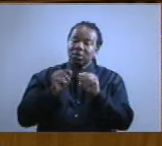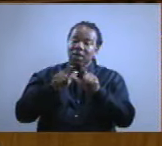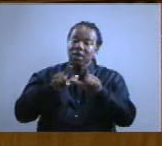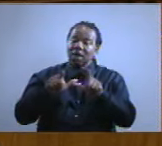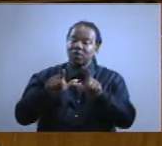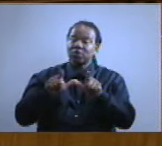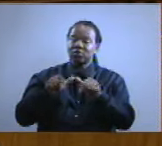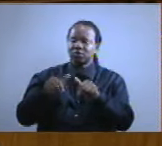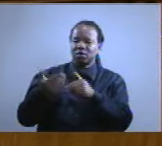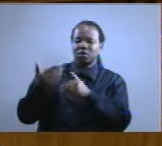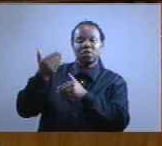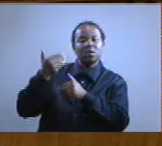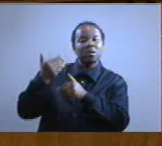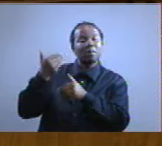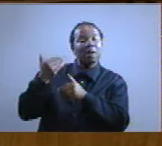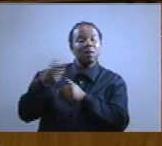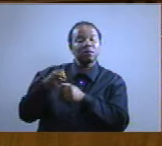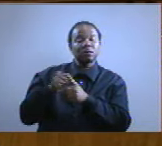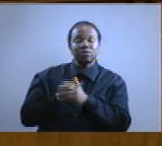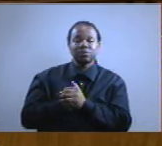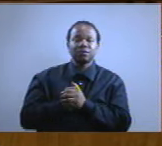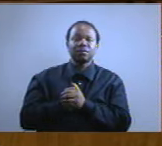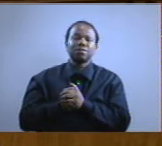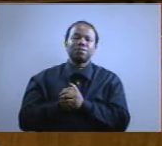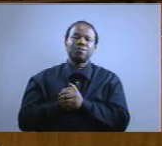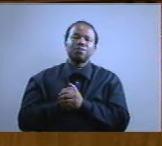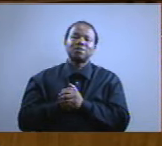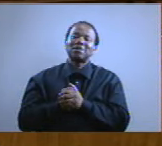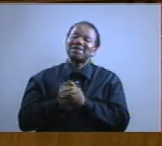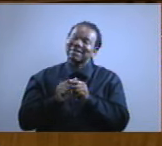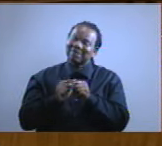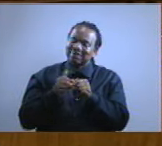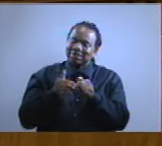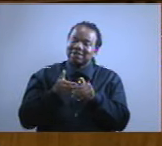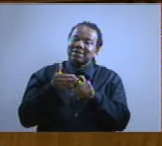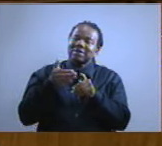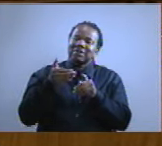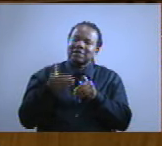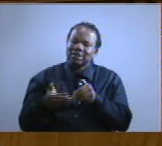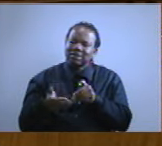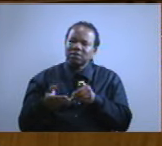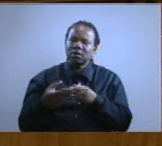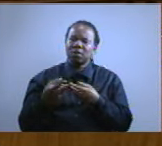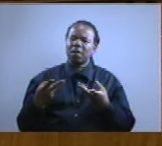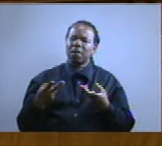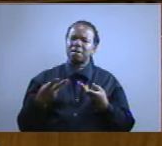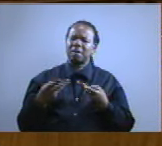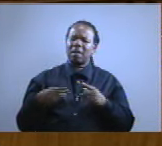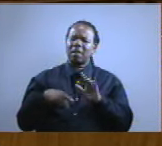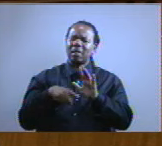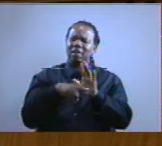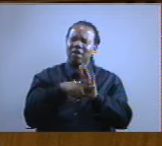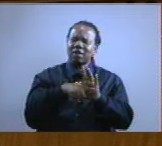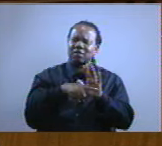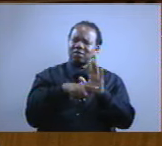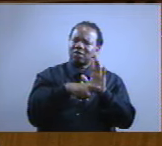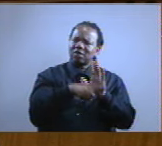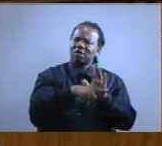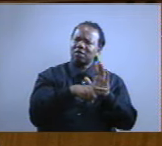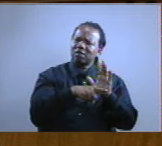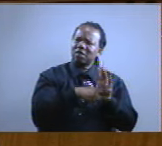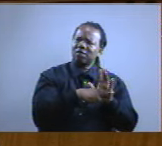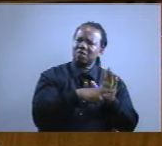Gevolglik is daar afbreek gedoen aan die Afrika-tale as deel van 'n agenda om